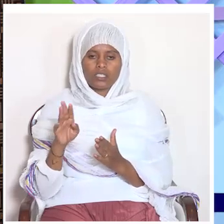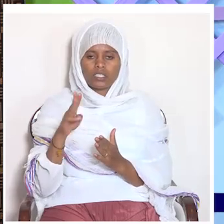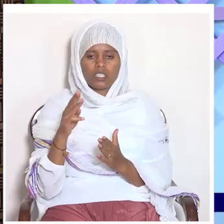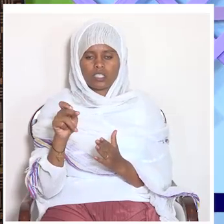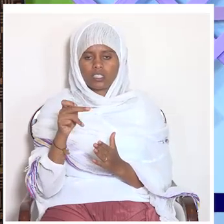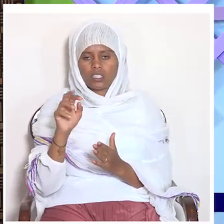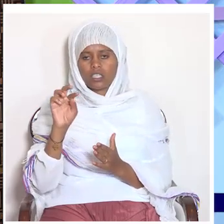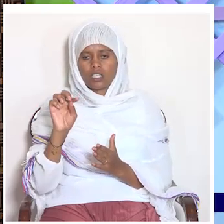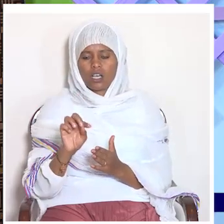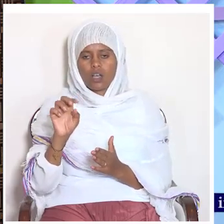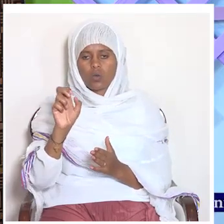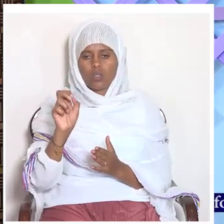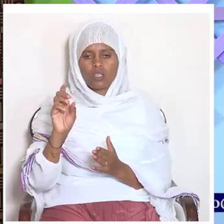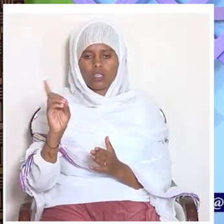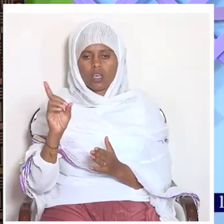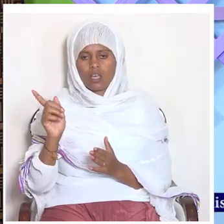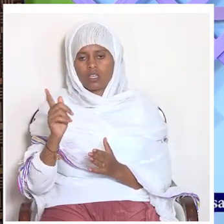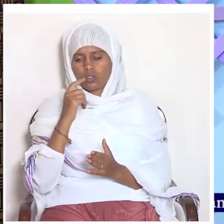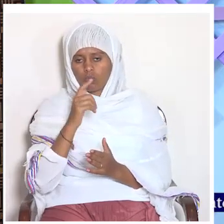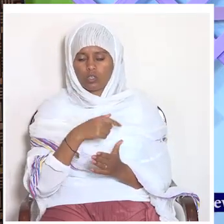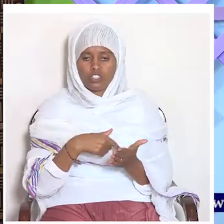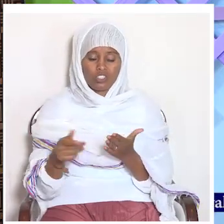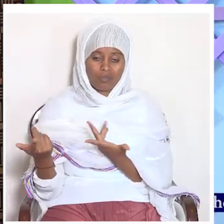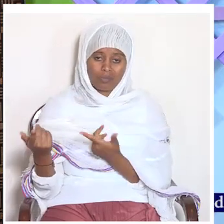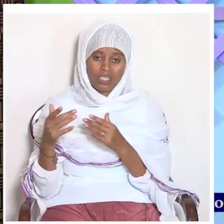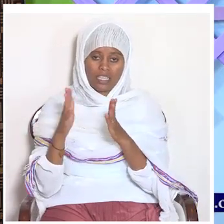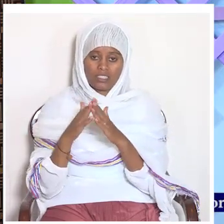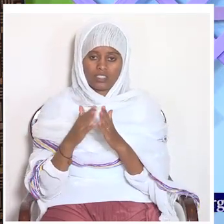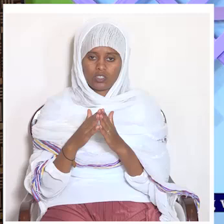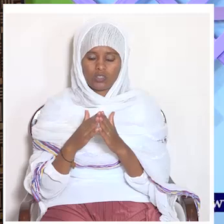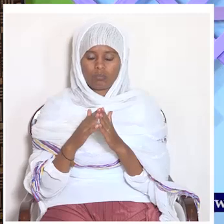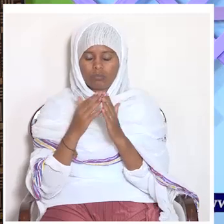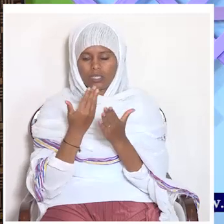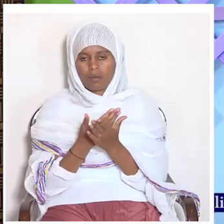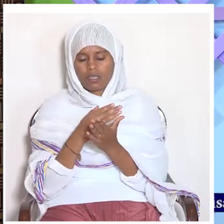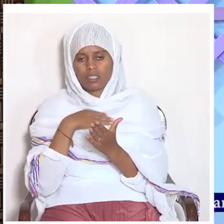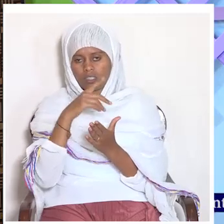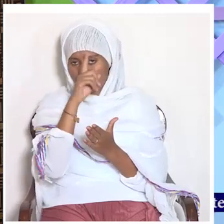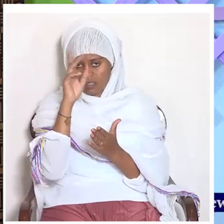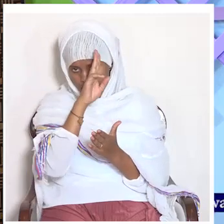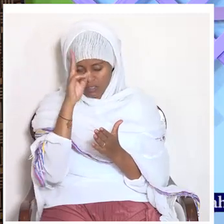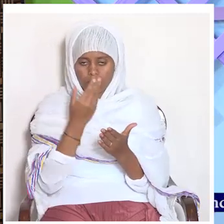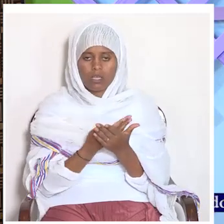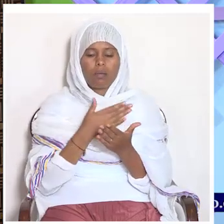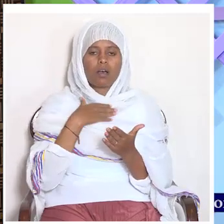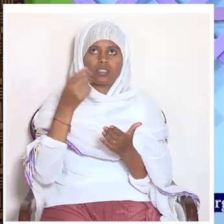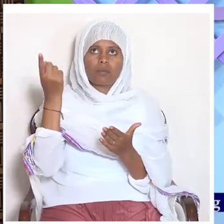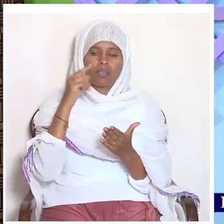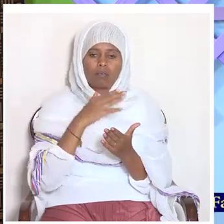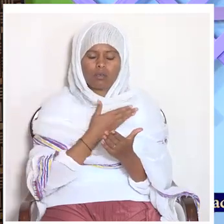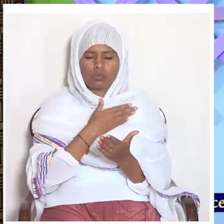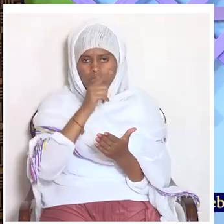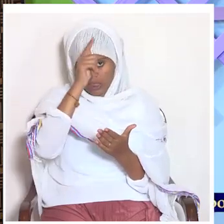ብዛዕባ ሰዱቃውያን፣ ብዛዕባ ዝኩሉ እዚ ቅዱስ ዳዊት ብዝበለፀ ድማ ብዛዕባ ቅዱስ ድንግል፣ ብዛዕባ ጎይተና መድሓኒና ኢየሱስ